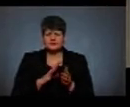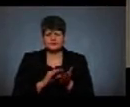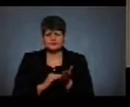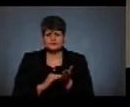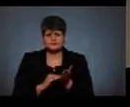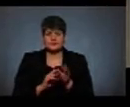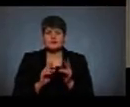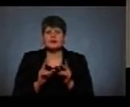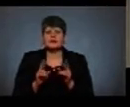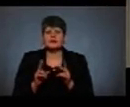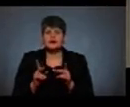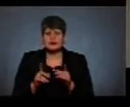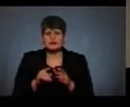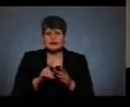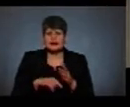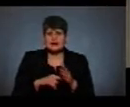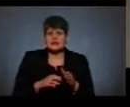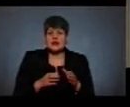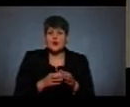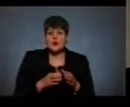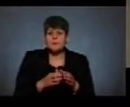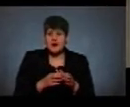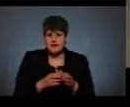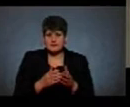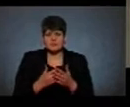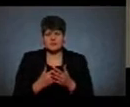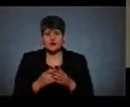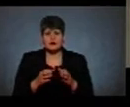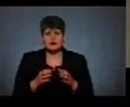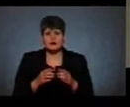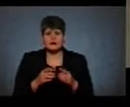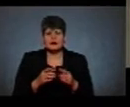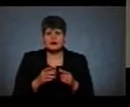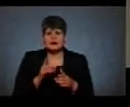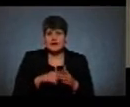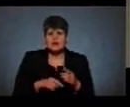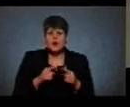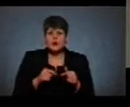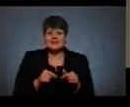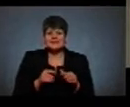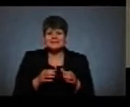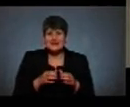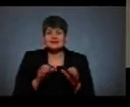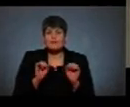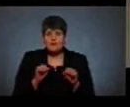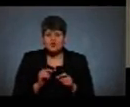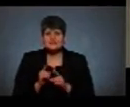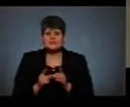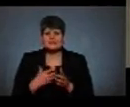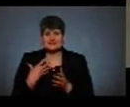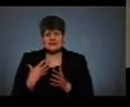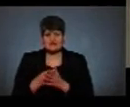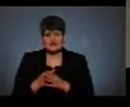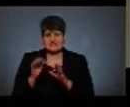яким чином релігійна громада чи як тепер релігійна організація може змінити свій релігійний